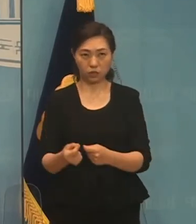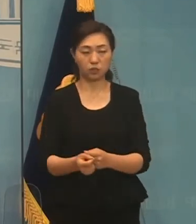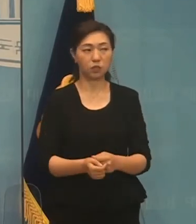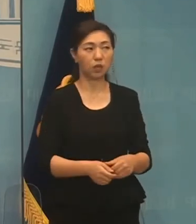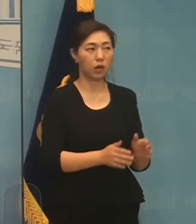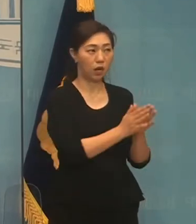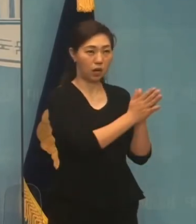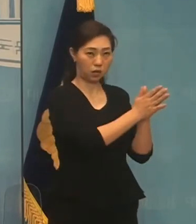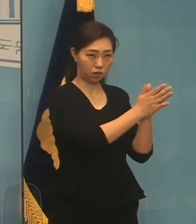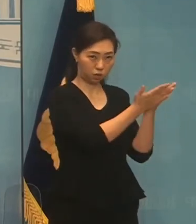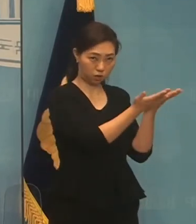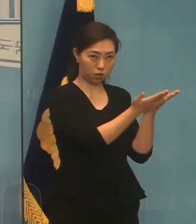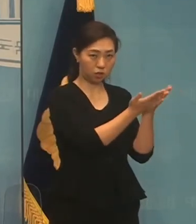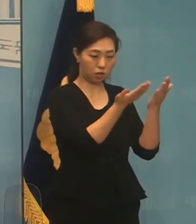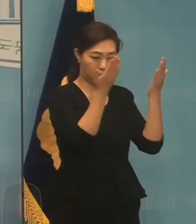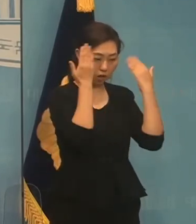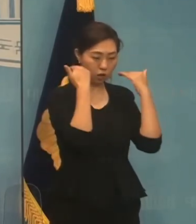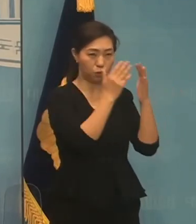교과서